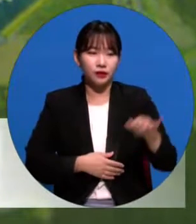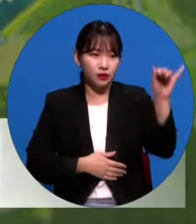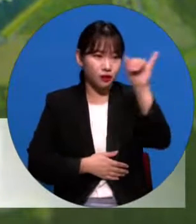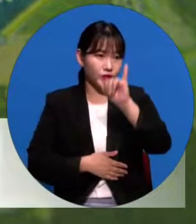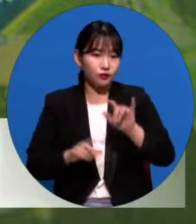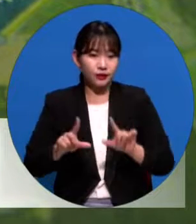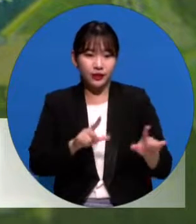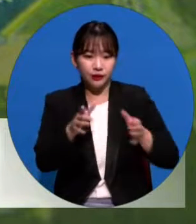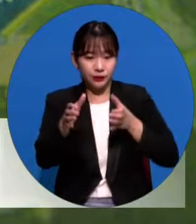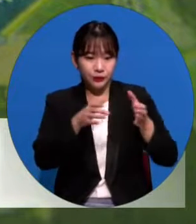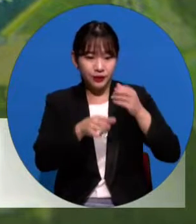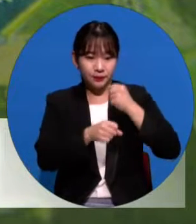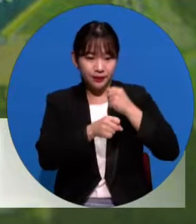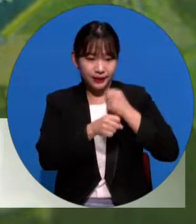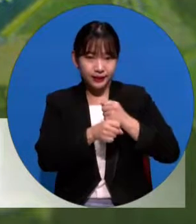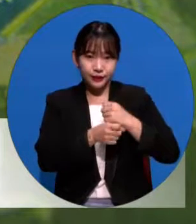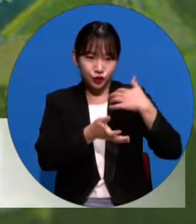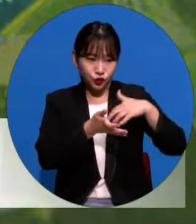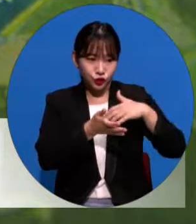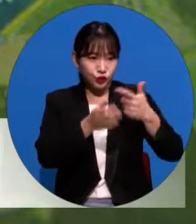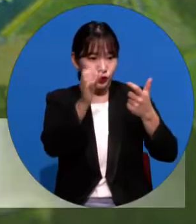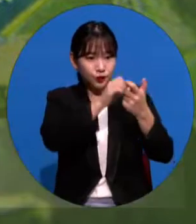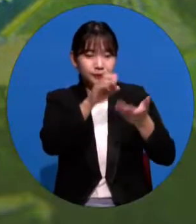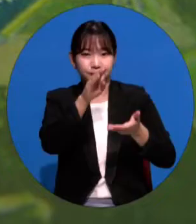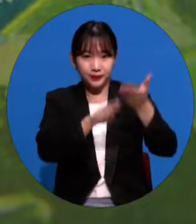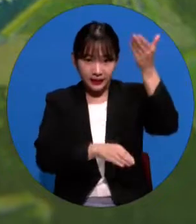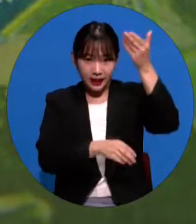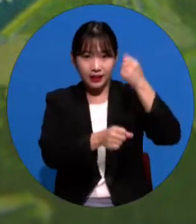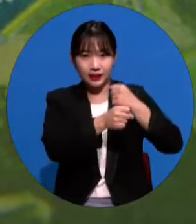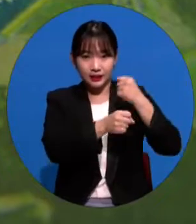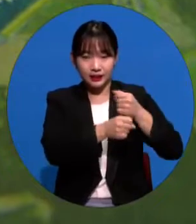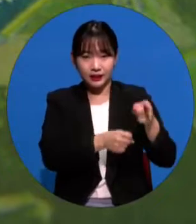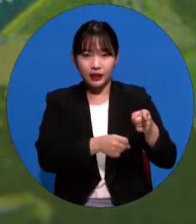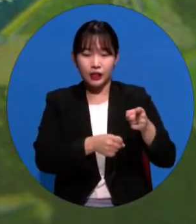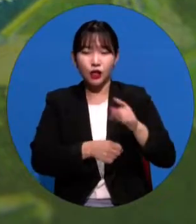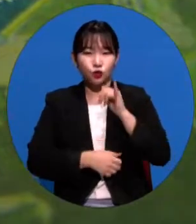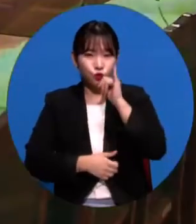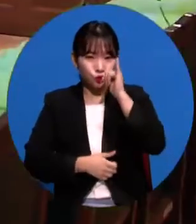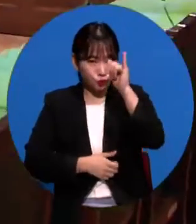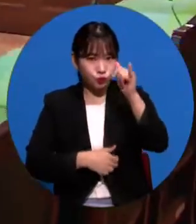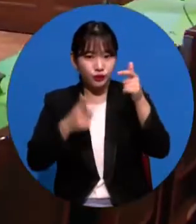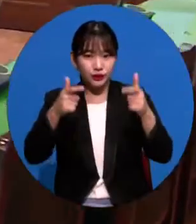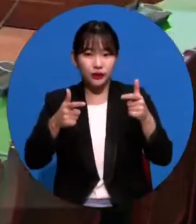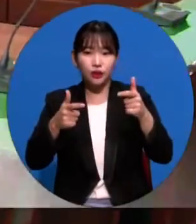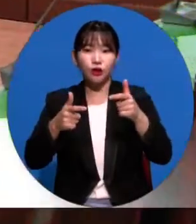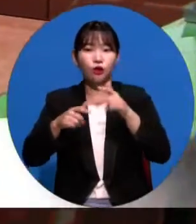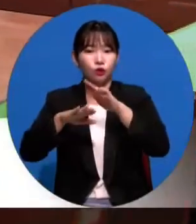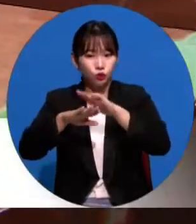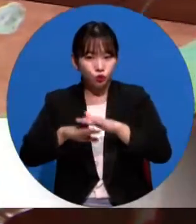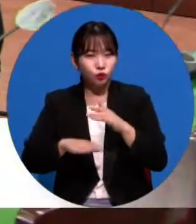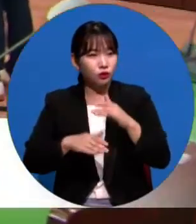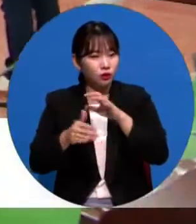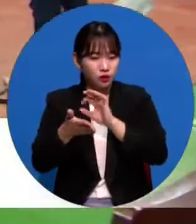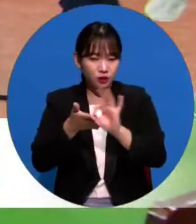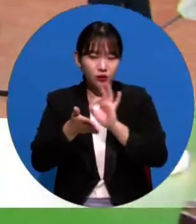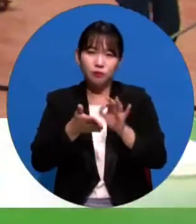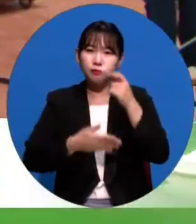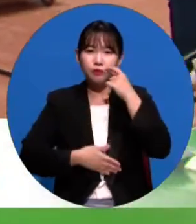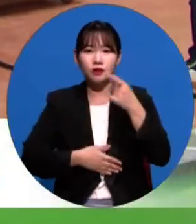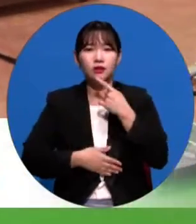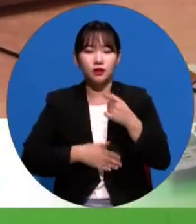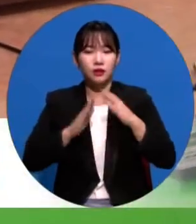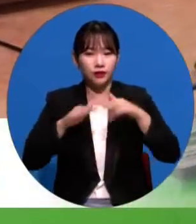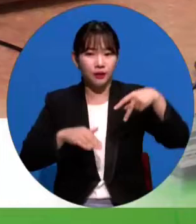전국 생활 도자기 생산량의 60% 이상을 차지하는 등 우수한 인프라를 두고도 잘 활용되지 못했던